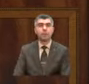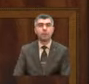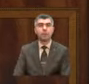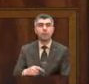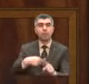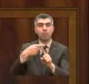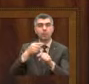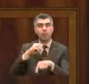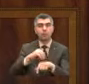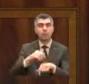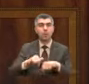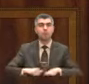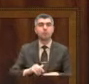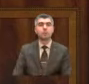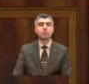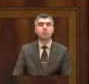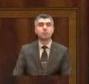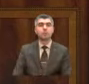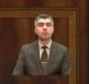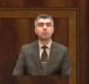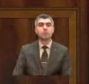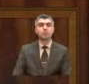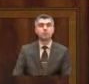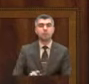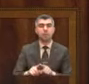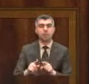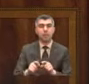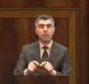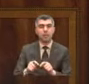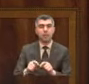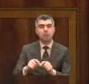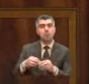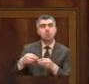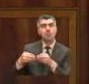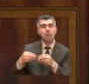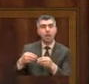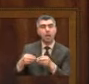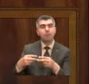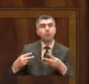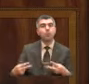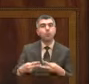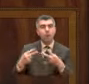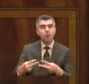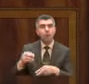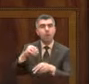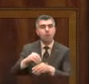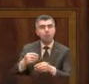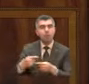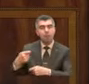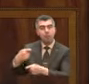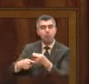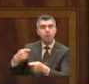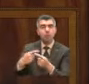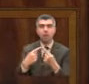السيد الوزير اللي يمكن نشوفوه هي العودة ديال البلاستيك للأسواق المغربية، لانه حتى يخصكم تاخذوا فيها واحد اخر، لانه هذا